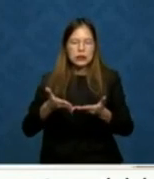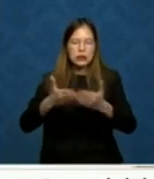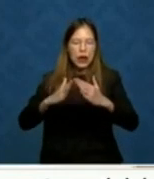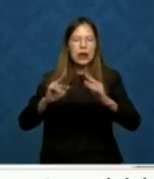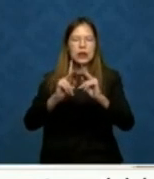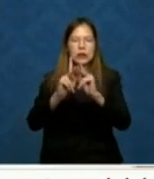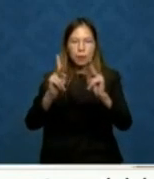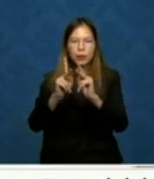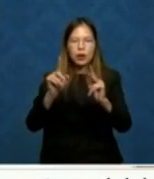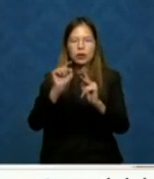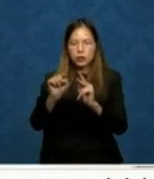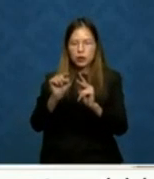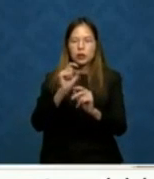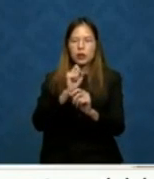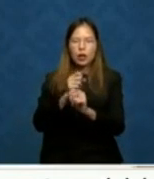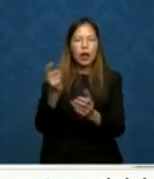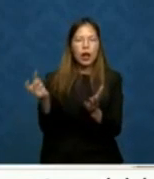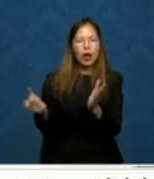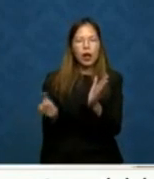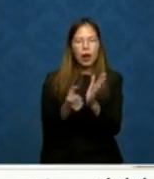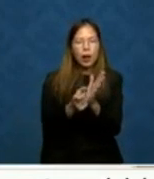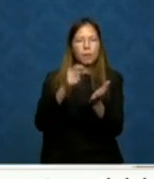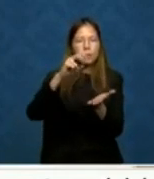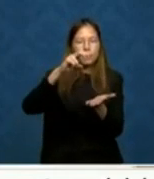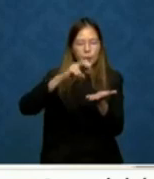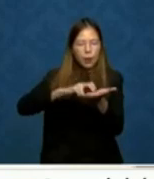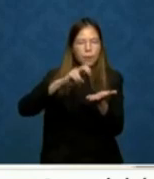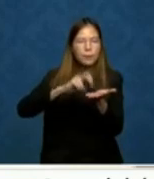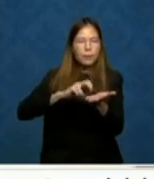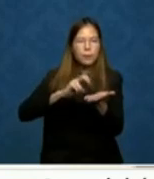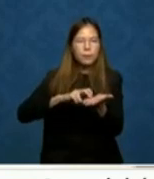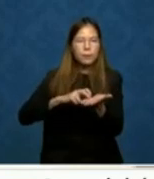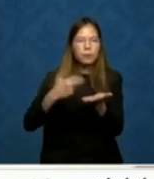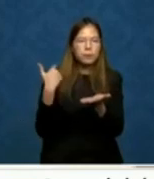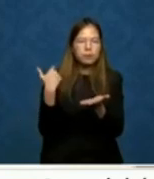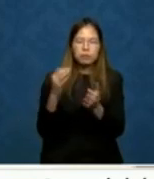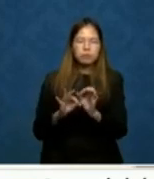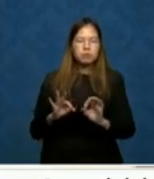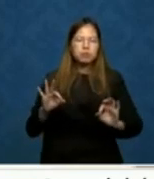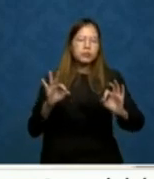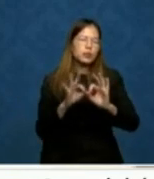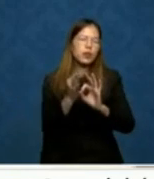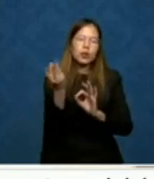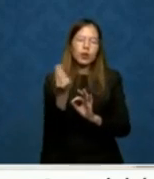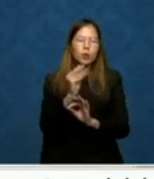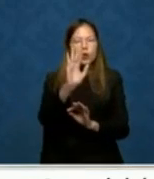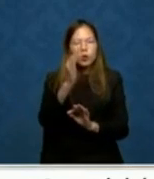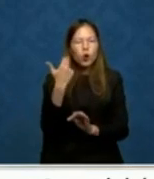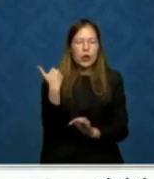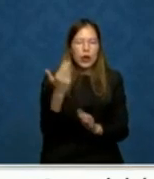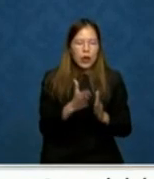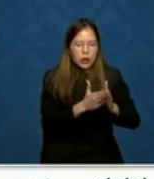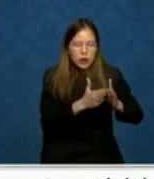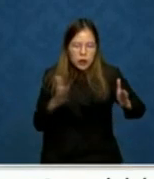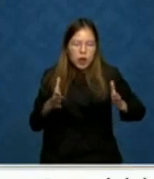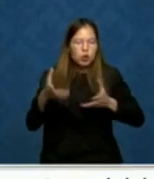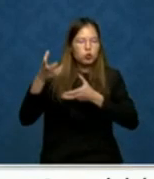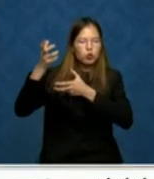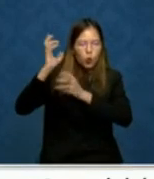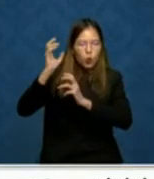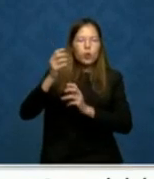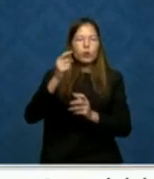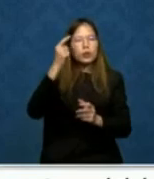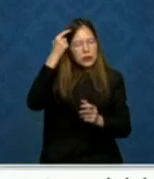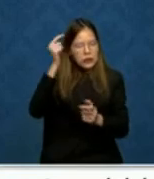รับหลักการร่างพระราชบัญญัติทั้ง2ฉบับนั้นผมคิดว่าไม่จําเป็นต้องรีบก็ได้ครับแต่ใช้เวลาเต็มที่เพื่อทบทวนทําความเข้าใจ